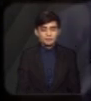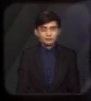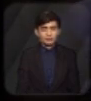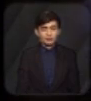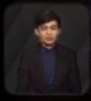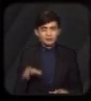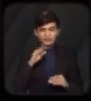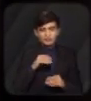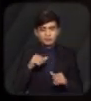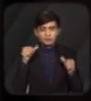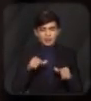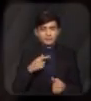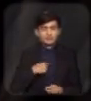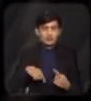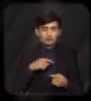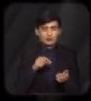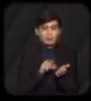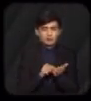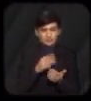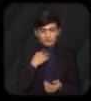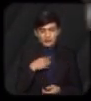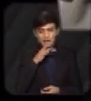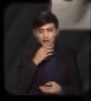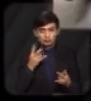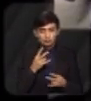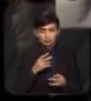Они просто лишают нас права на пенсию в достойном возрасте. Хотят,